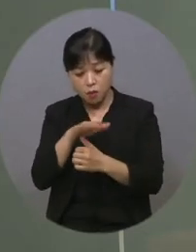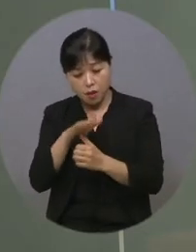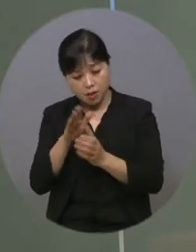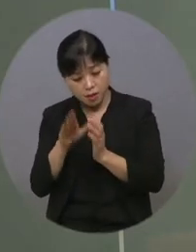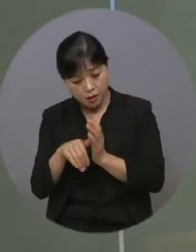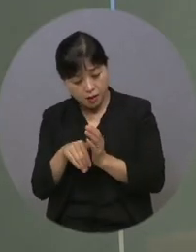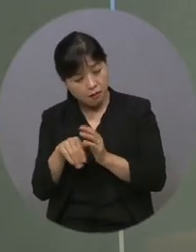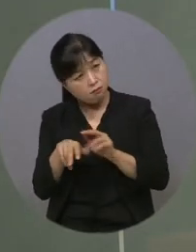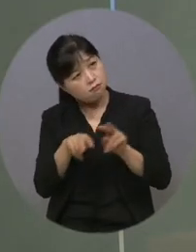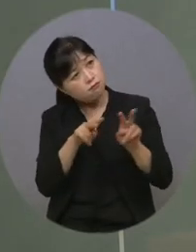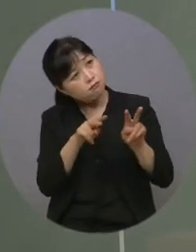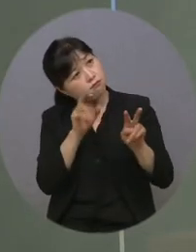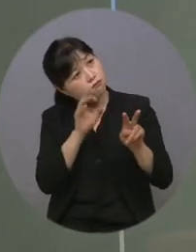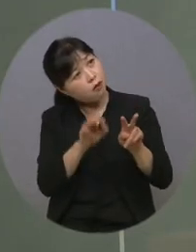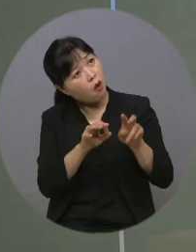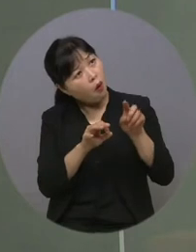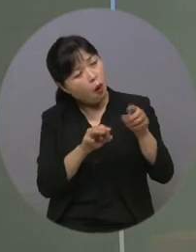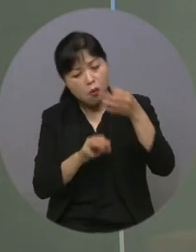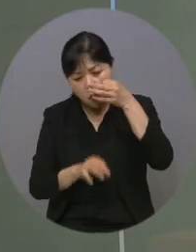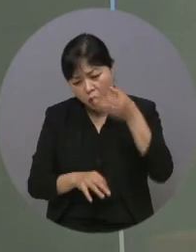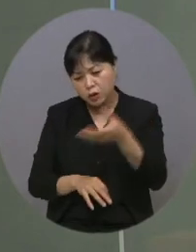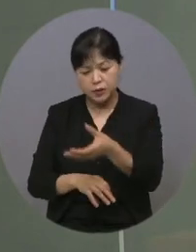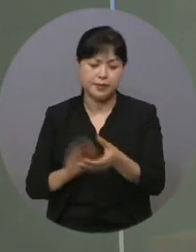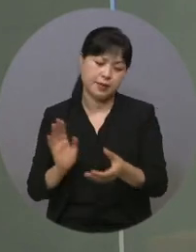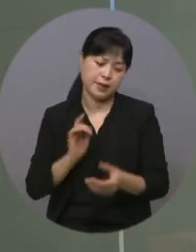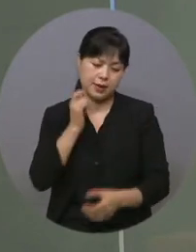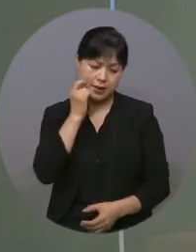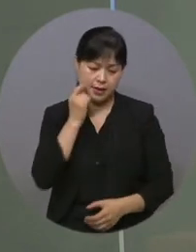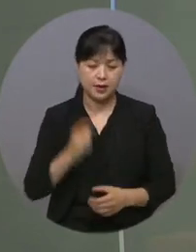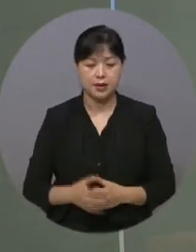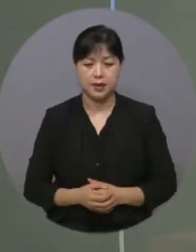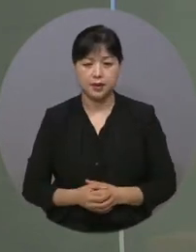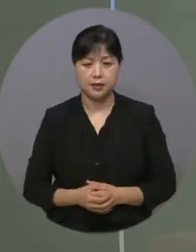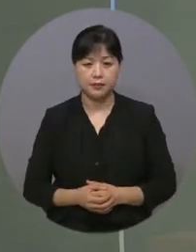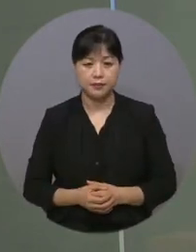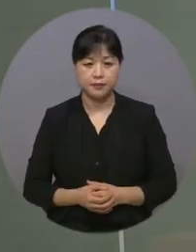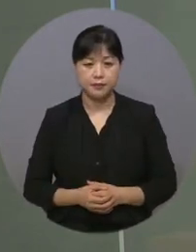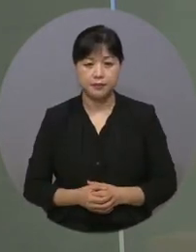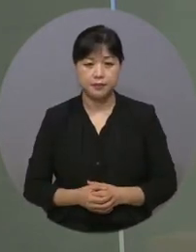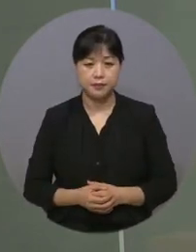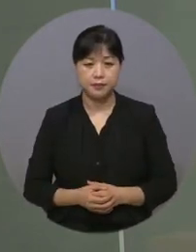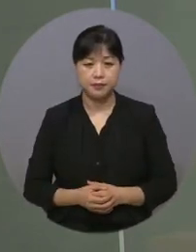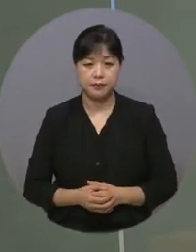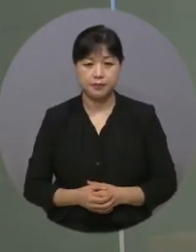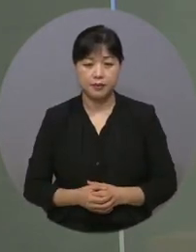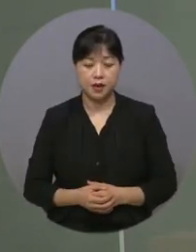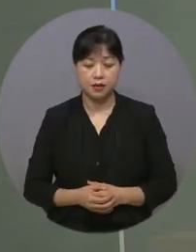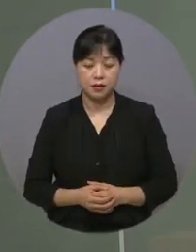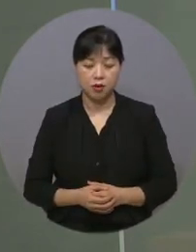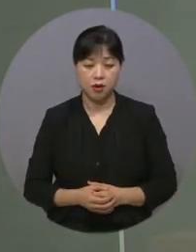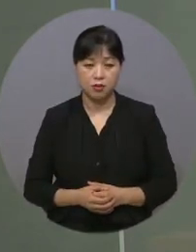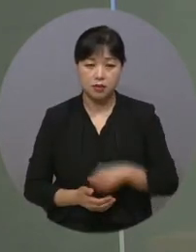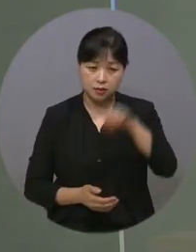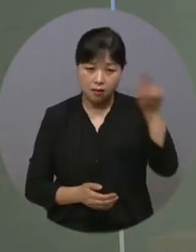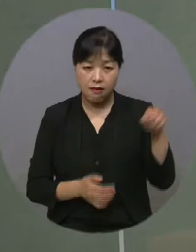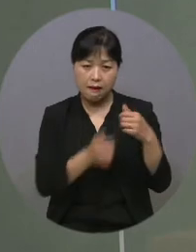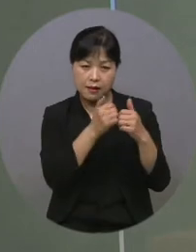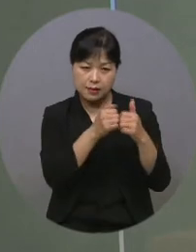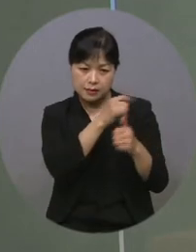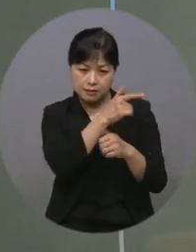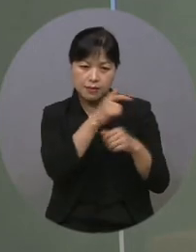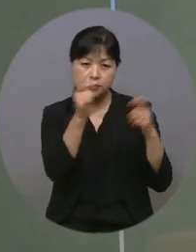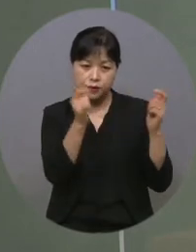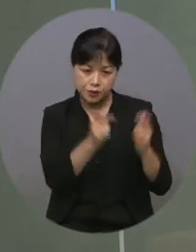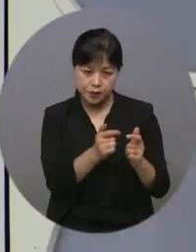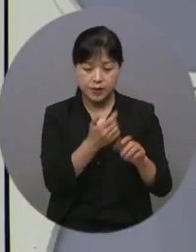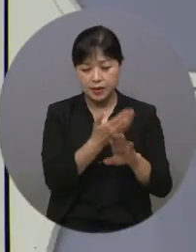자녀들에게 보여서야 되겠어요? 네, 네. 이제 그것을 극히 줄인다든가 다른